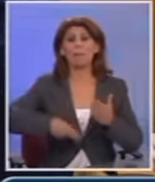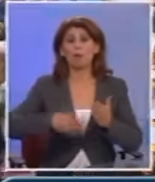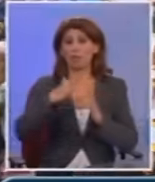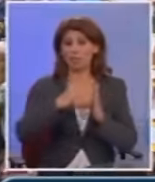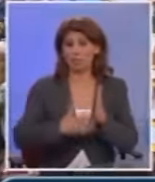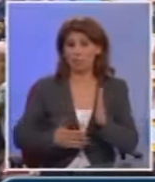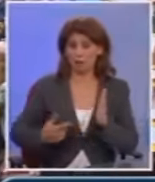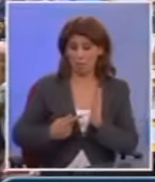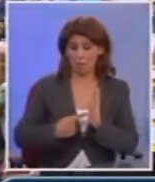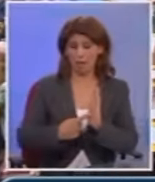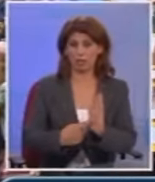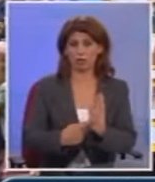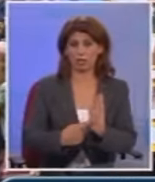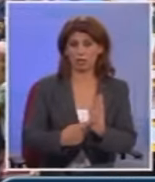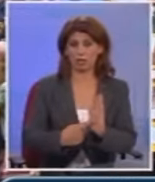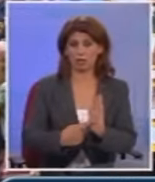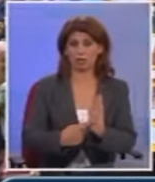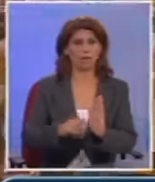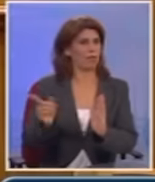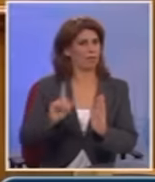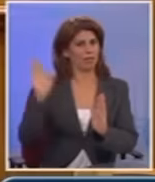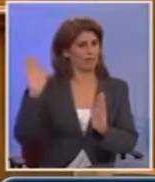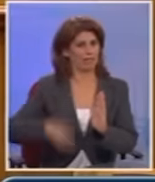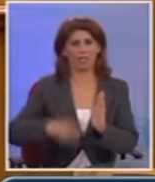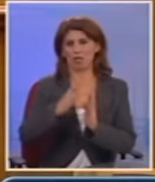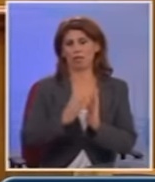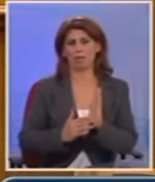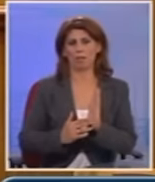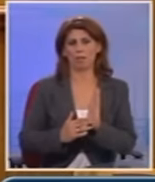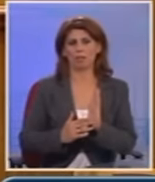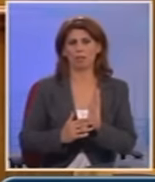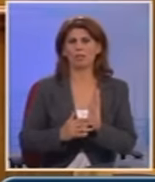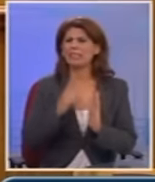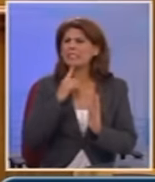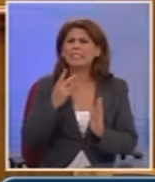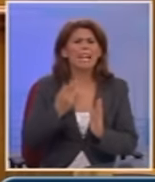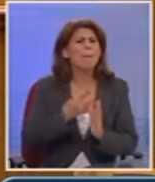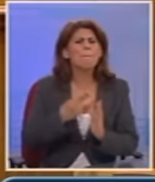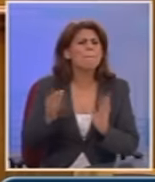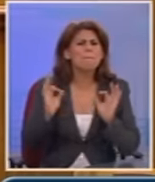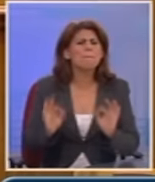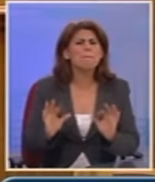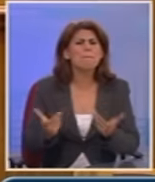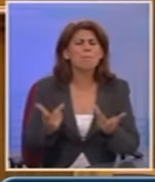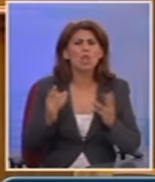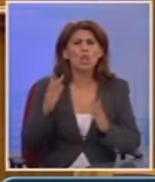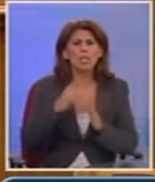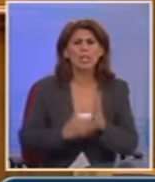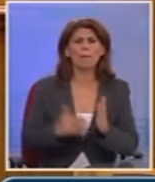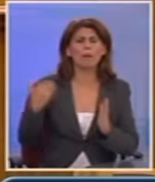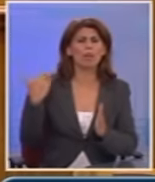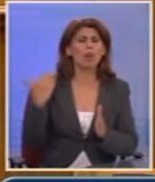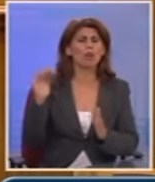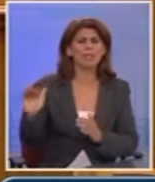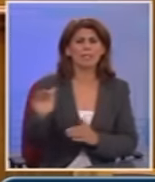που παρουσιάσατε δεν ήταν το τελικό. Επί ποιου λοιπόν κειμένου καλείτε τον ελληνικό λαό